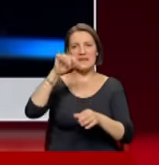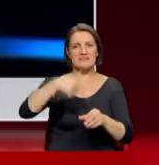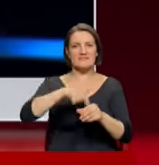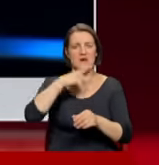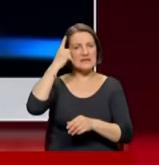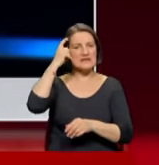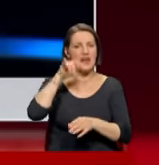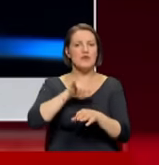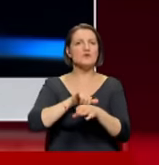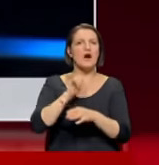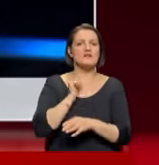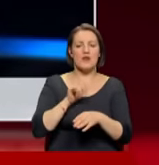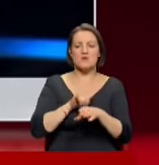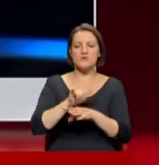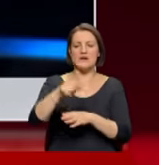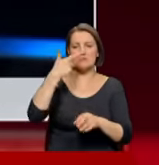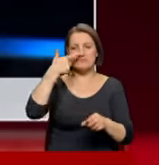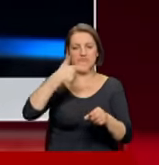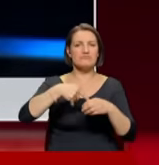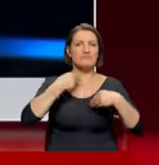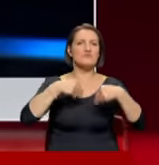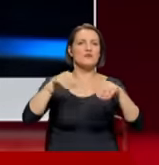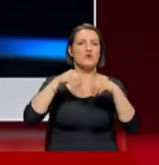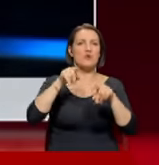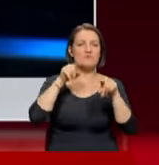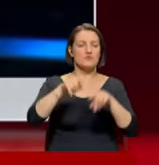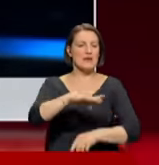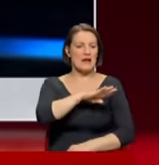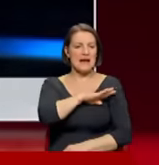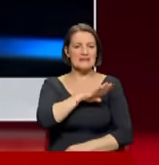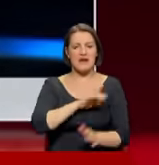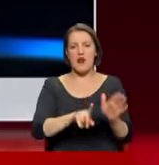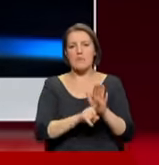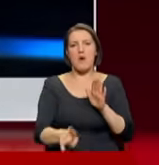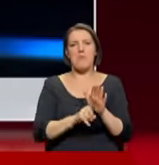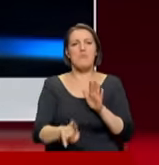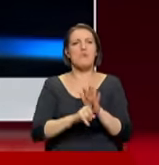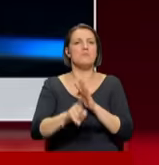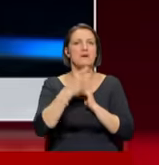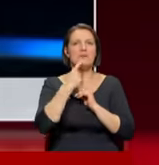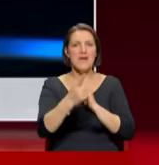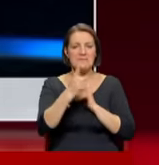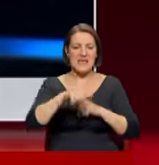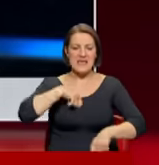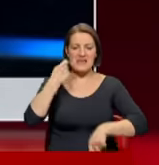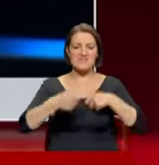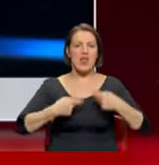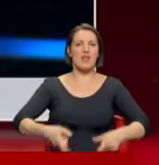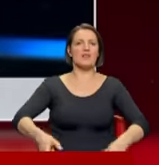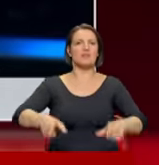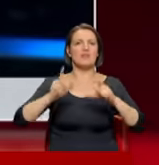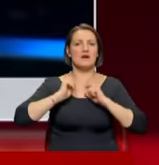İsrail'e askeri uçaklar için jet yakıtı satıyor. Bununla da Gazze'liler bombalanıyor diye bir iftira